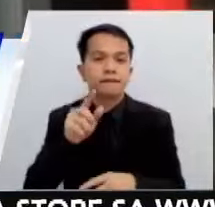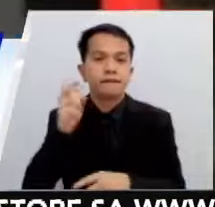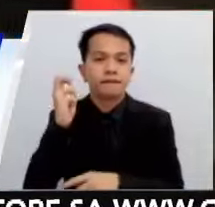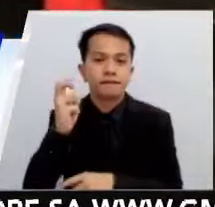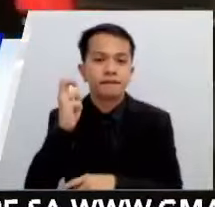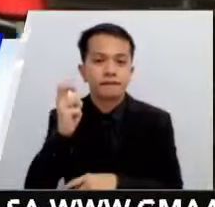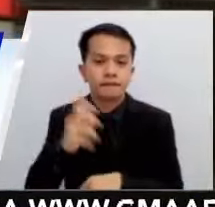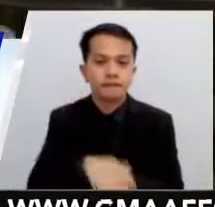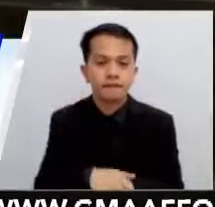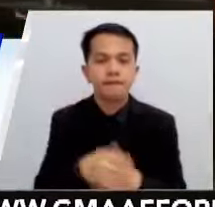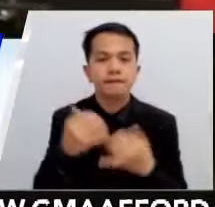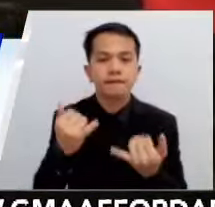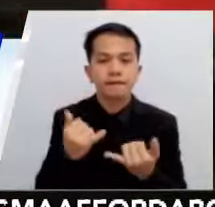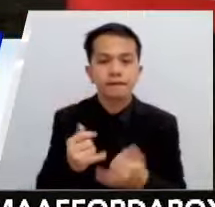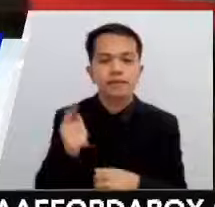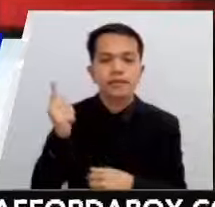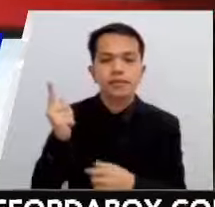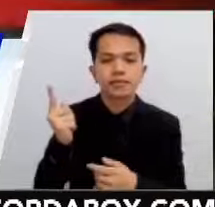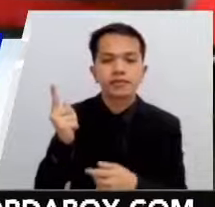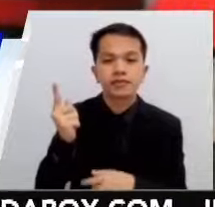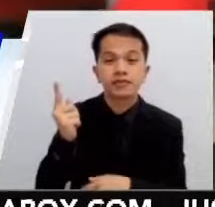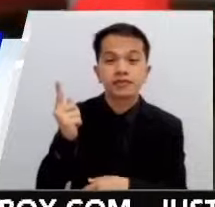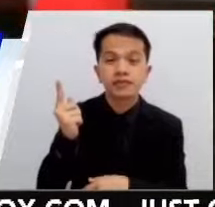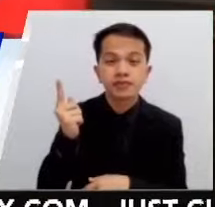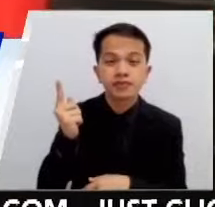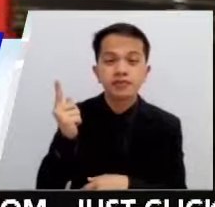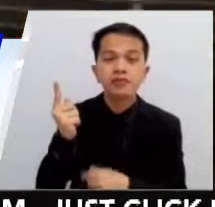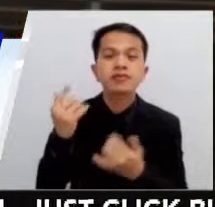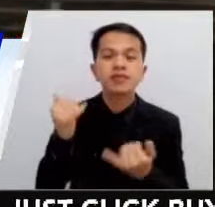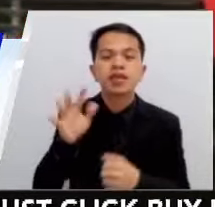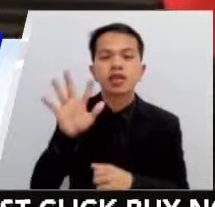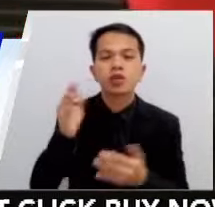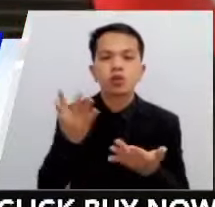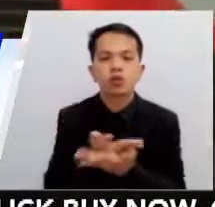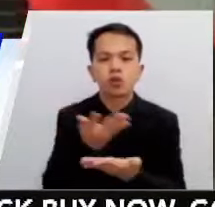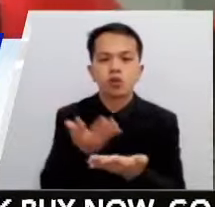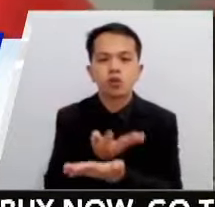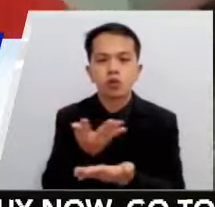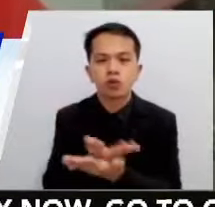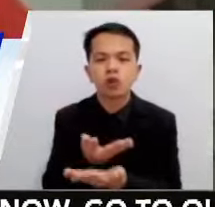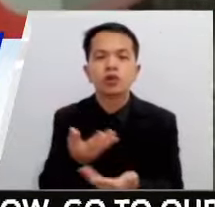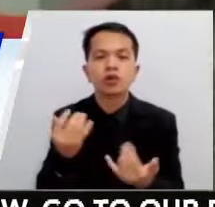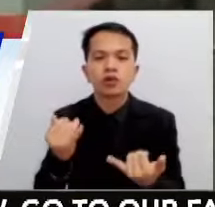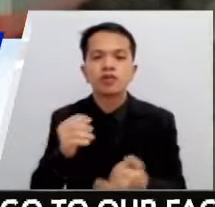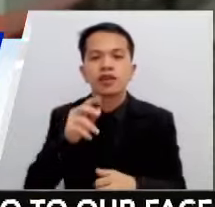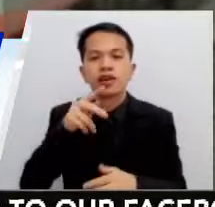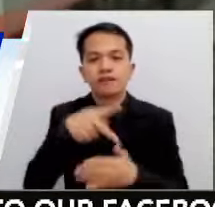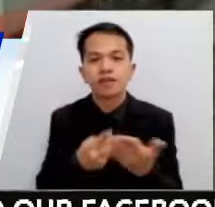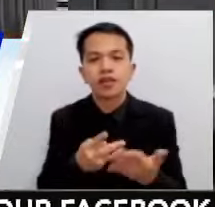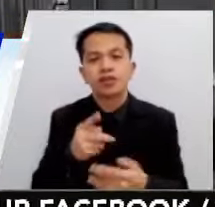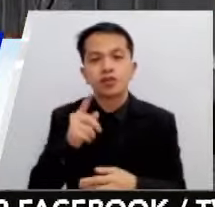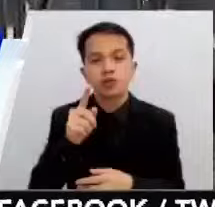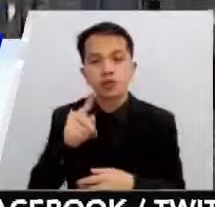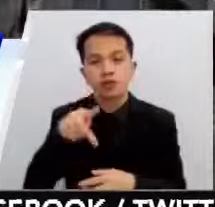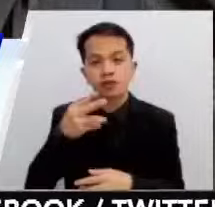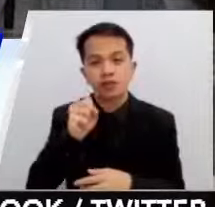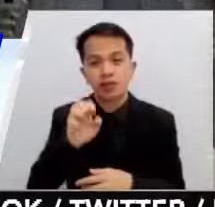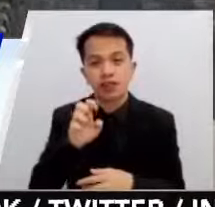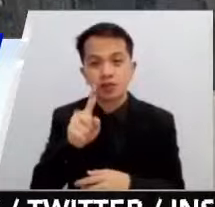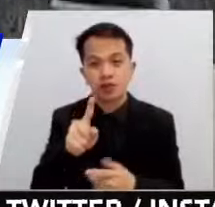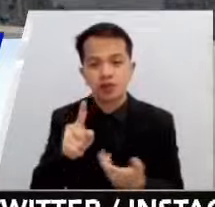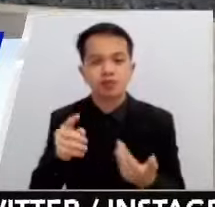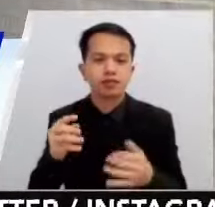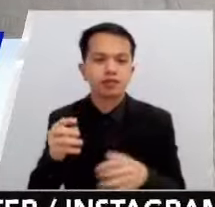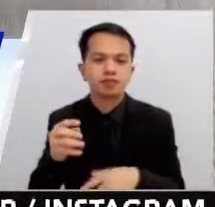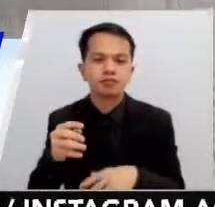Transportation Secretary Jaime Bautista. May limang bagong istasyon sa ilalim ng Phase 1, kabilang ang Redemptorist, Asiana Station,